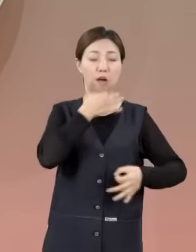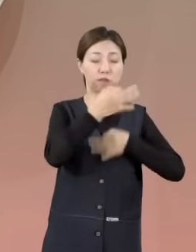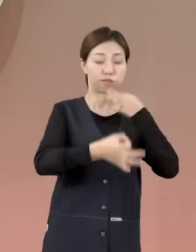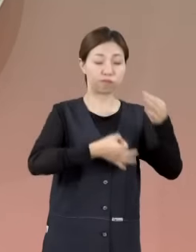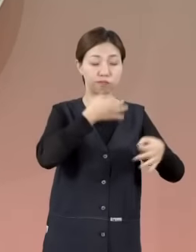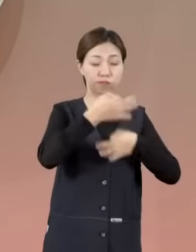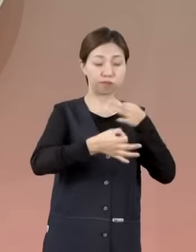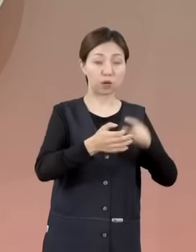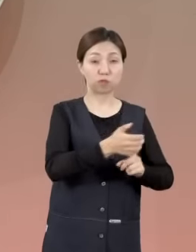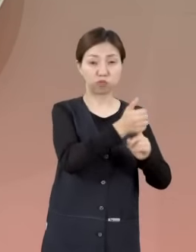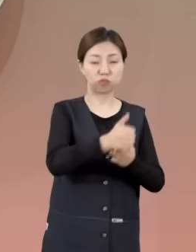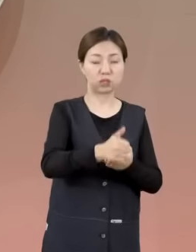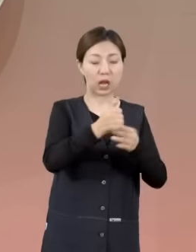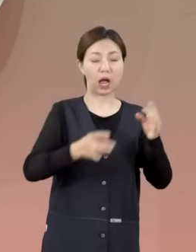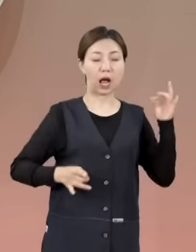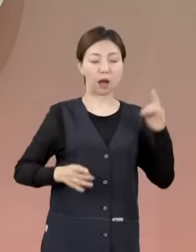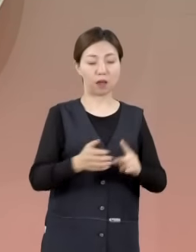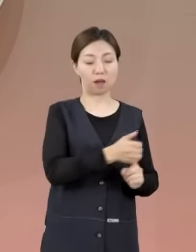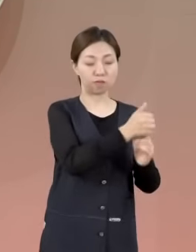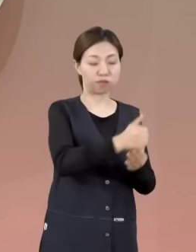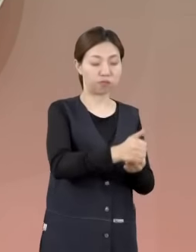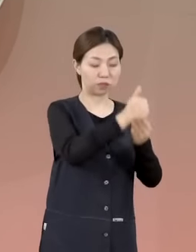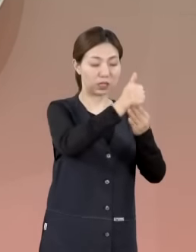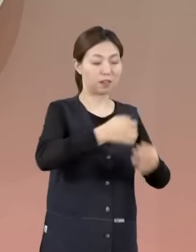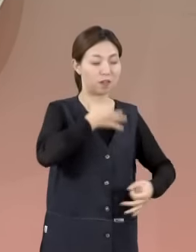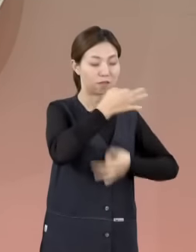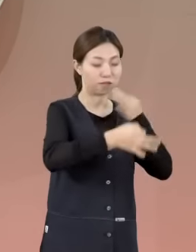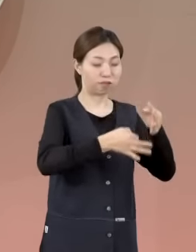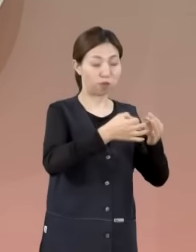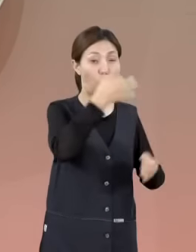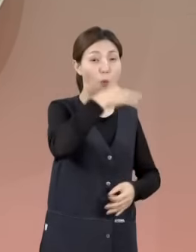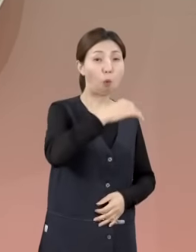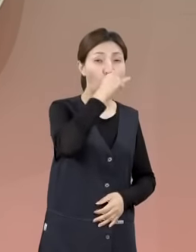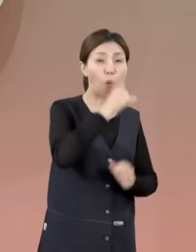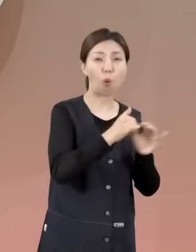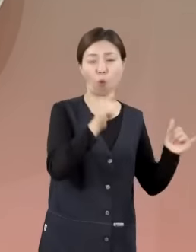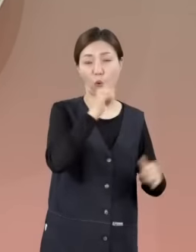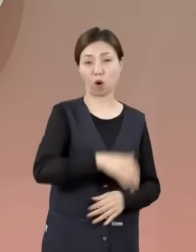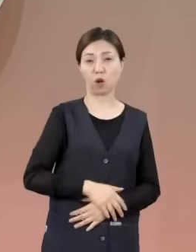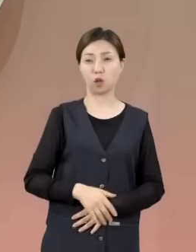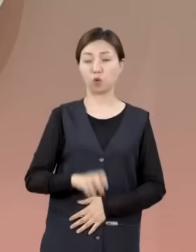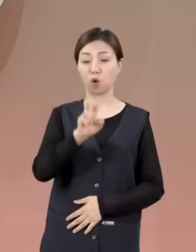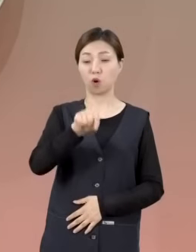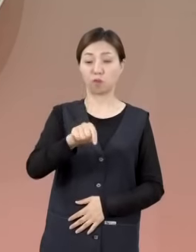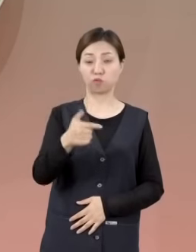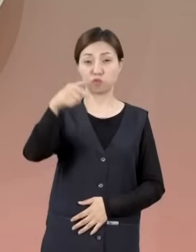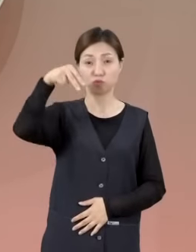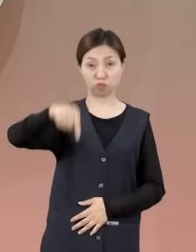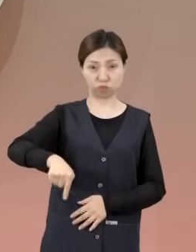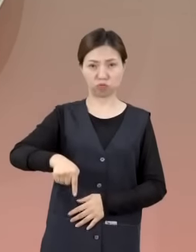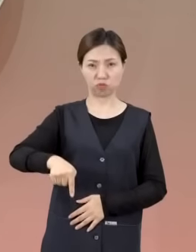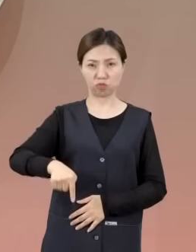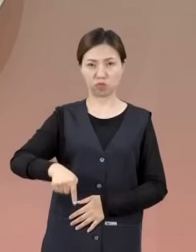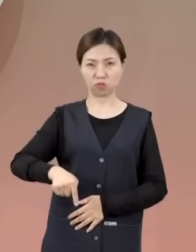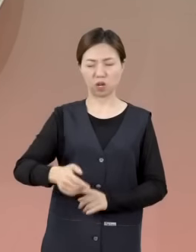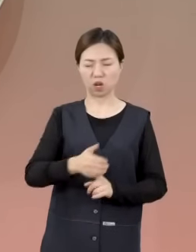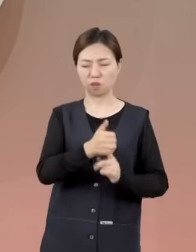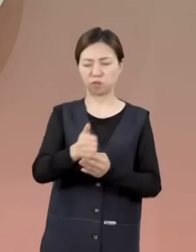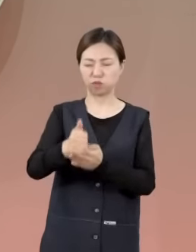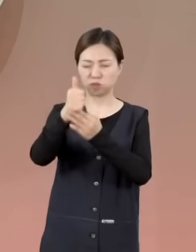있고 아미타불 염불로 효과 보신 분도 있고 문수 기도에서 효과 보신